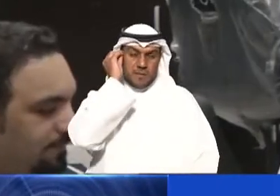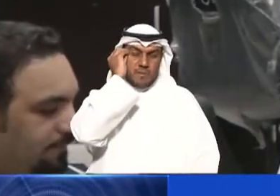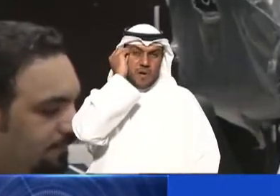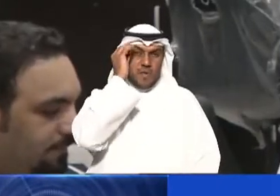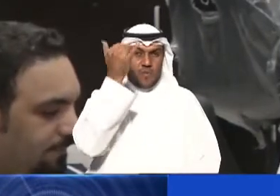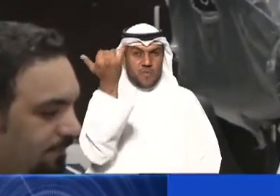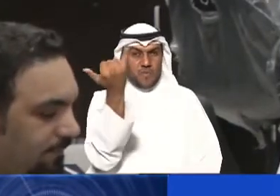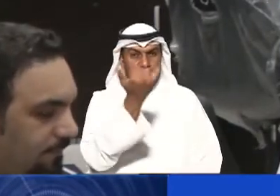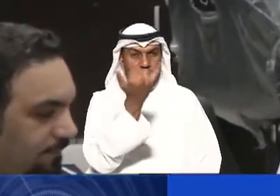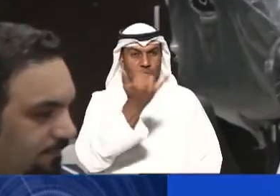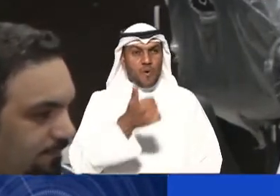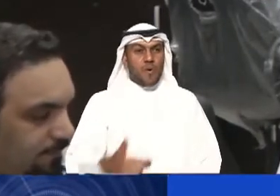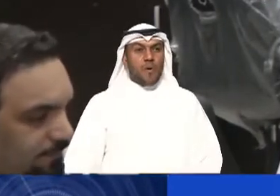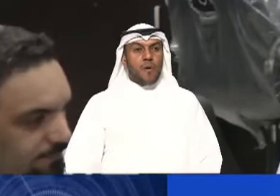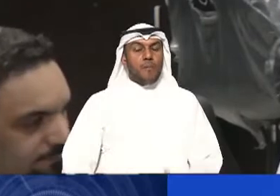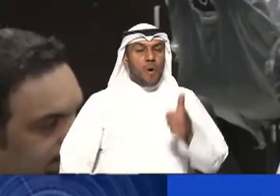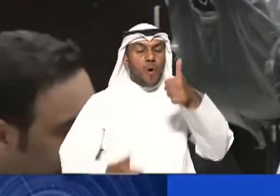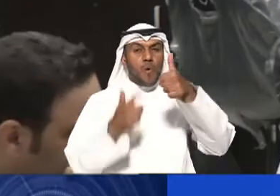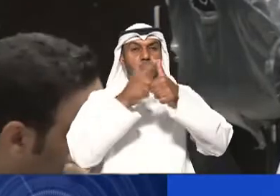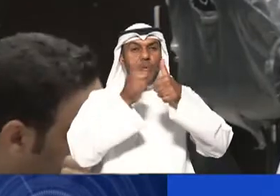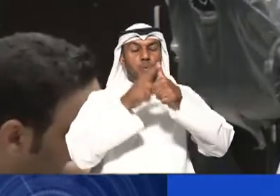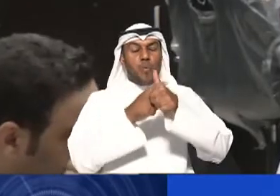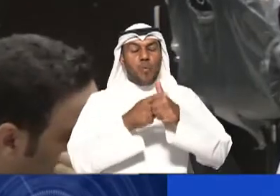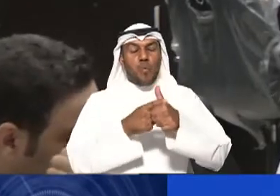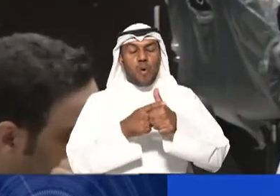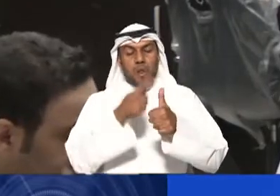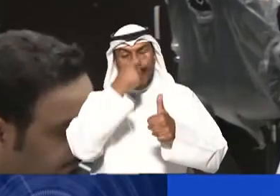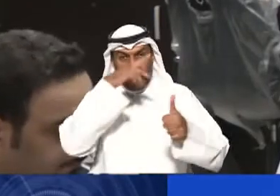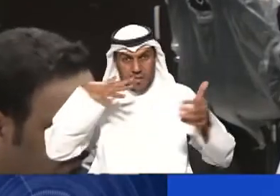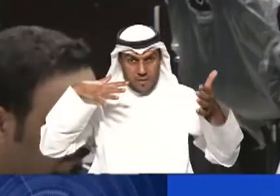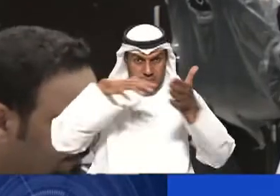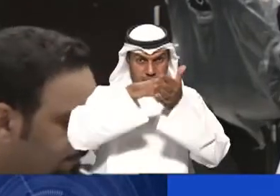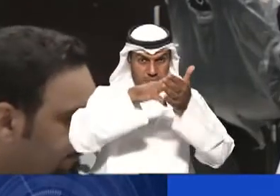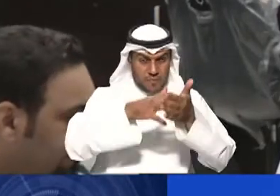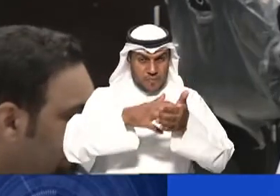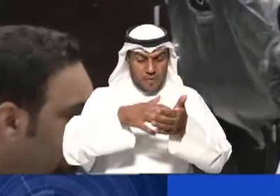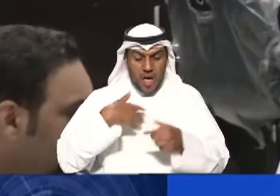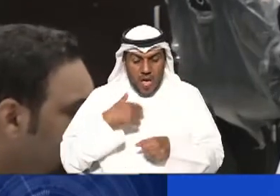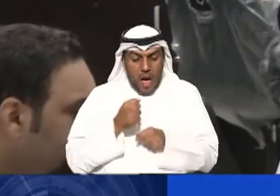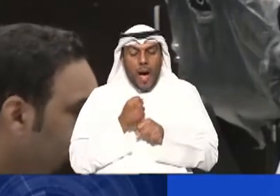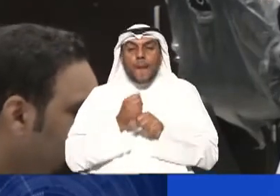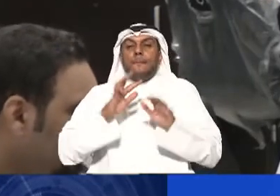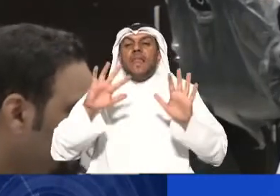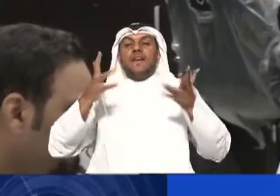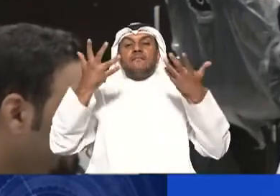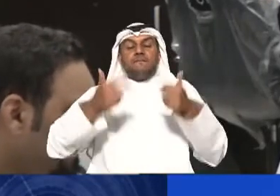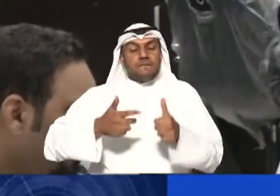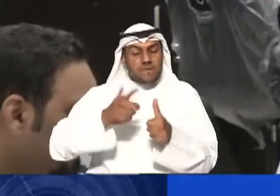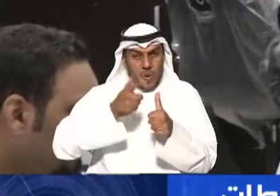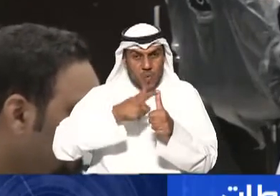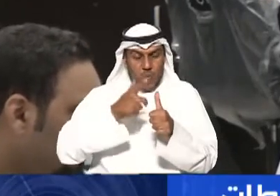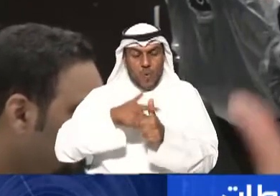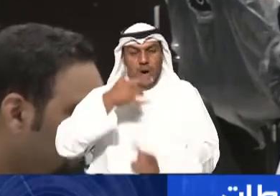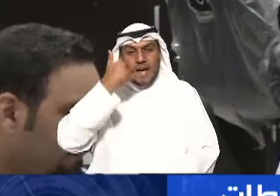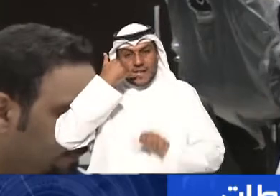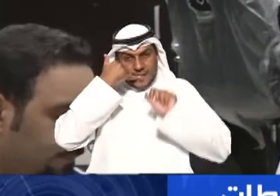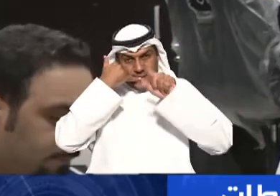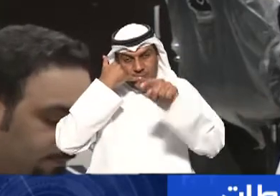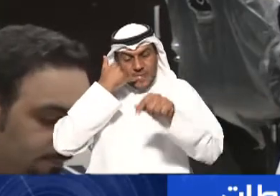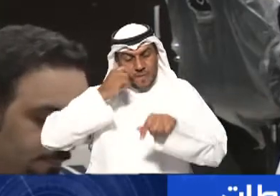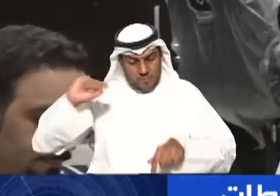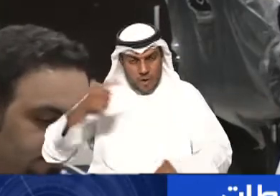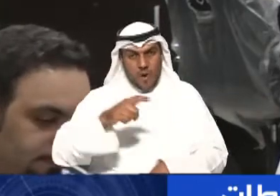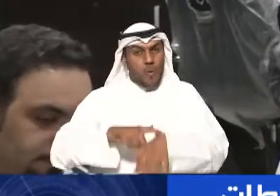أول شيء بالمرتبة الأولى لازم نتصل على 112 طلب مساعدة، لا نتأخر بالاتصال، كل ما اتصلنا أبشر، كل ما وصلت